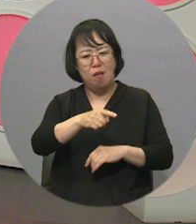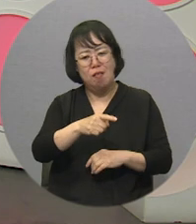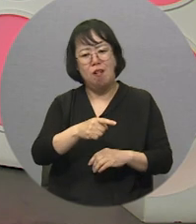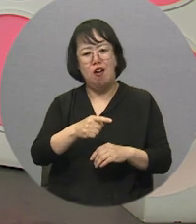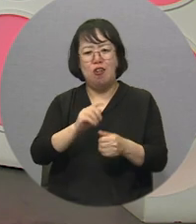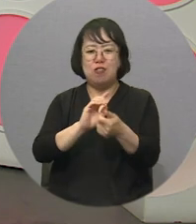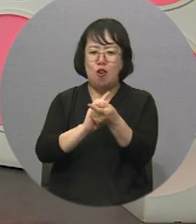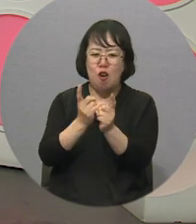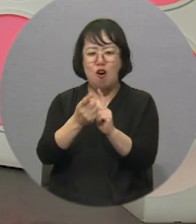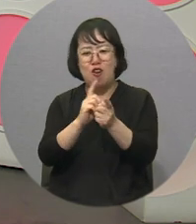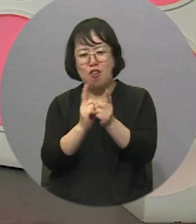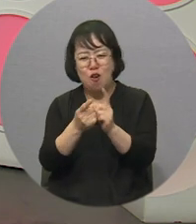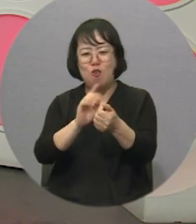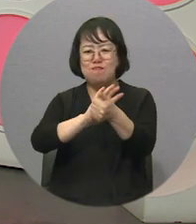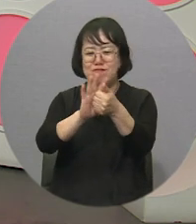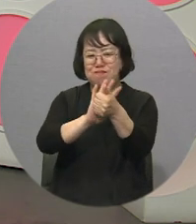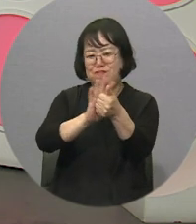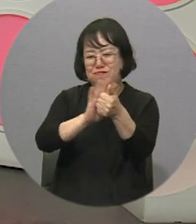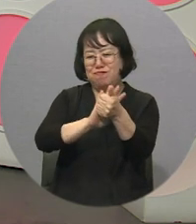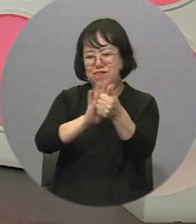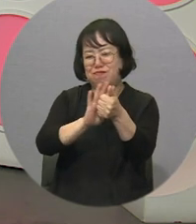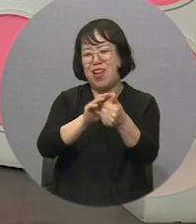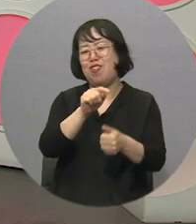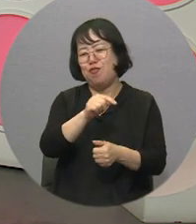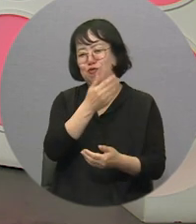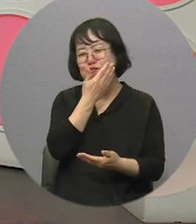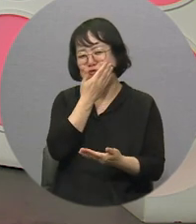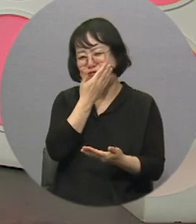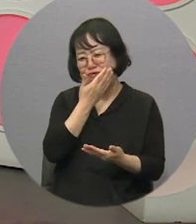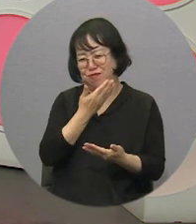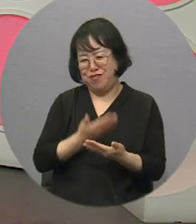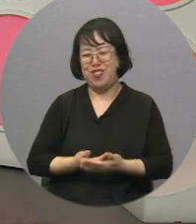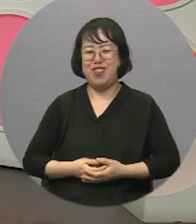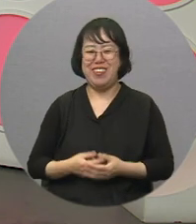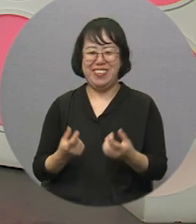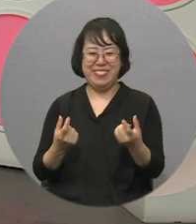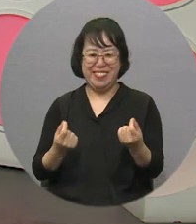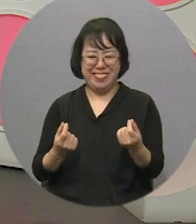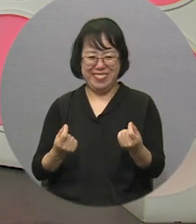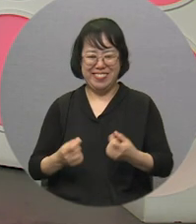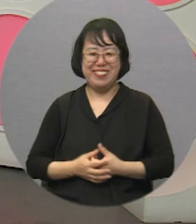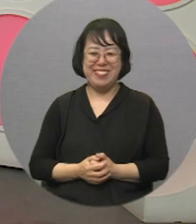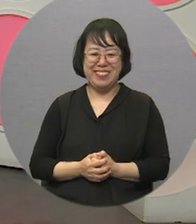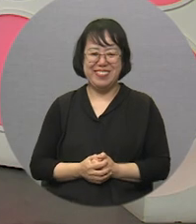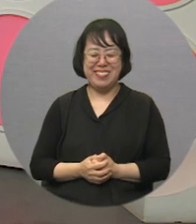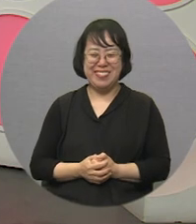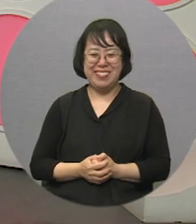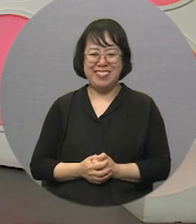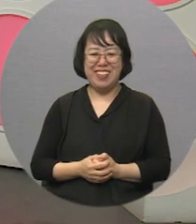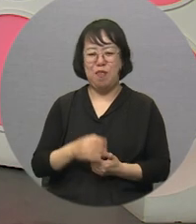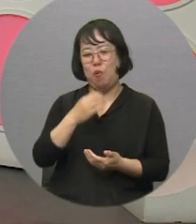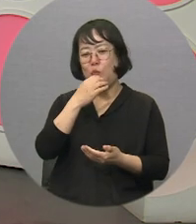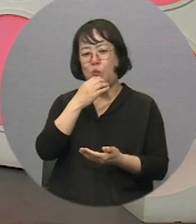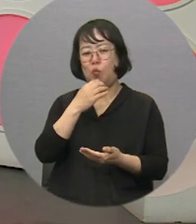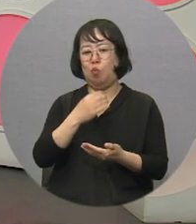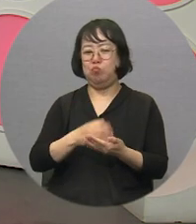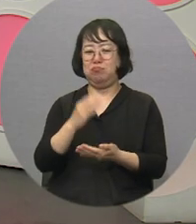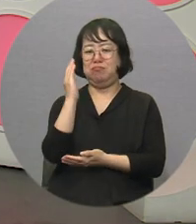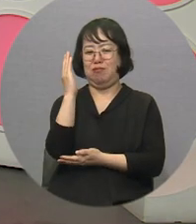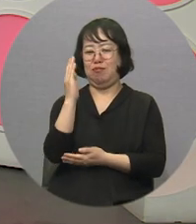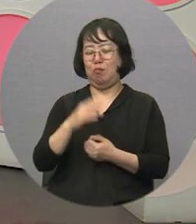얼마나 소중한 일인지 그 둘은 충분히 느꼈을 겁니다. 라는 네. 오늘의 감동사연입니다. 예,